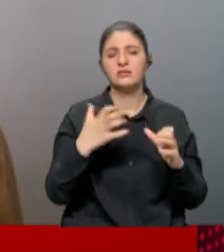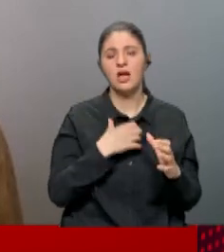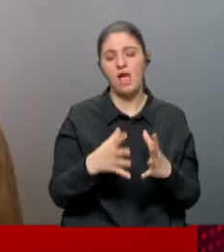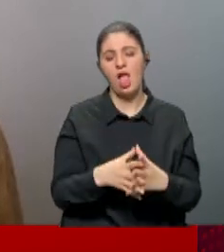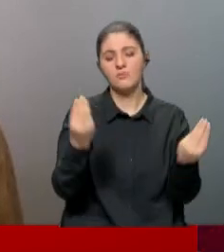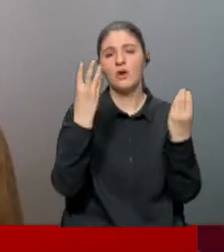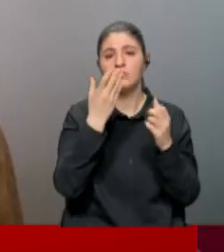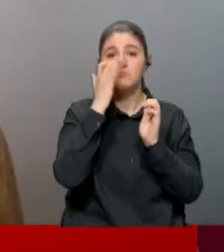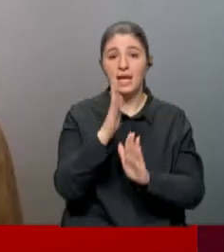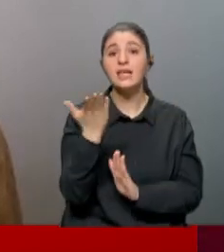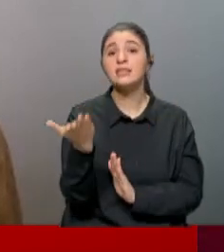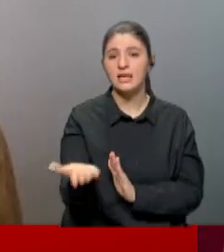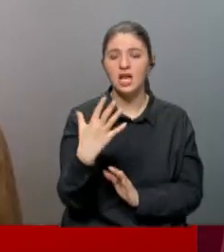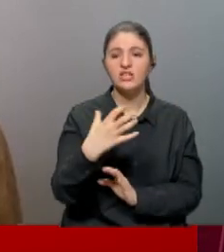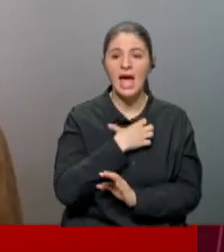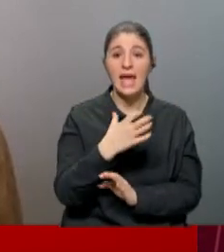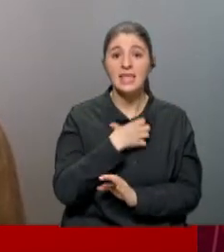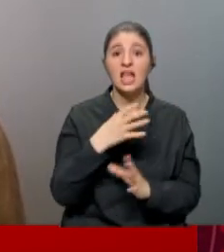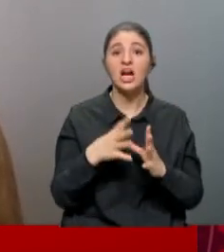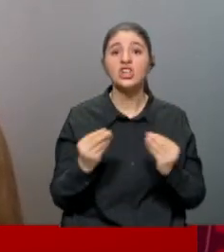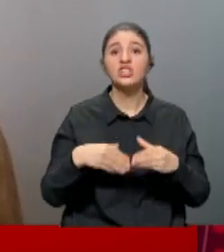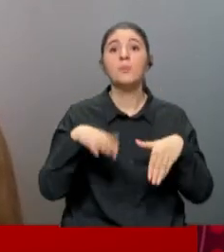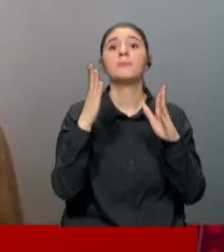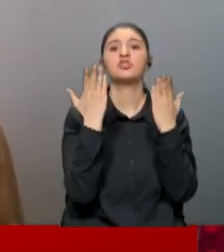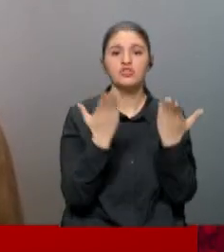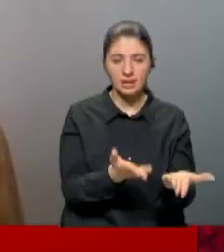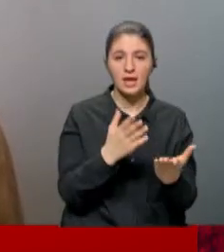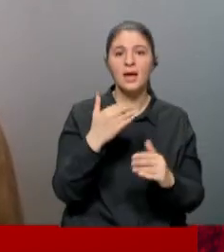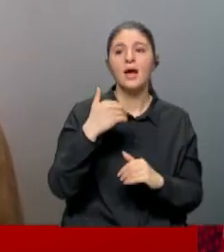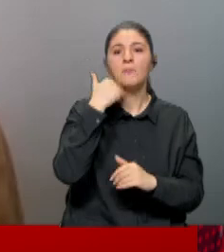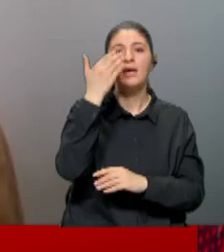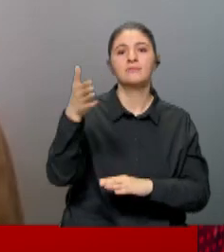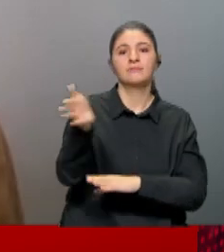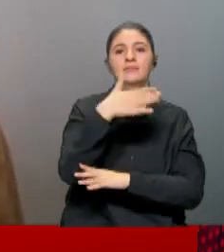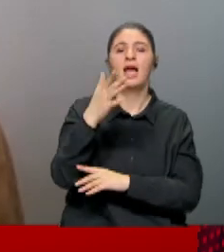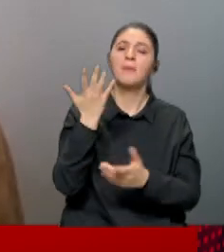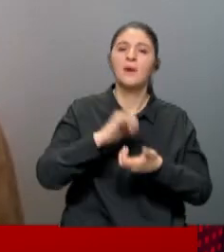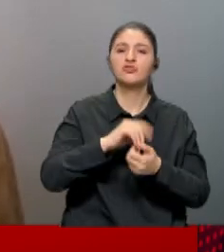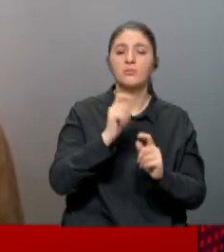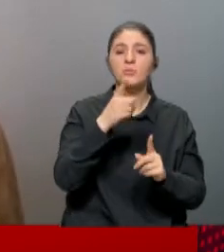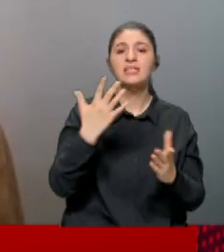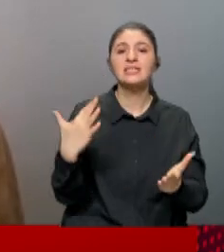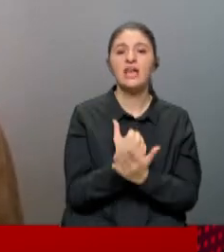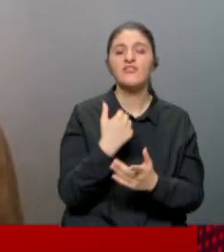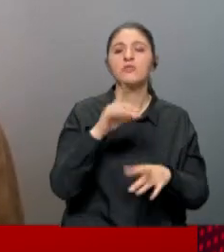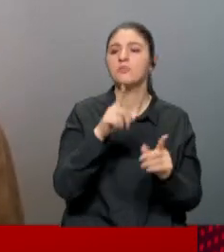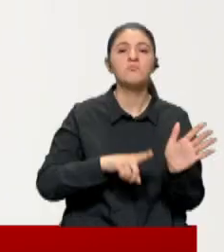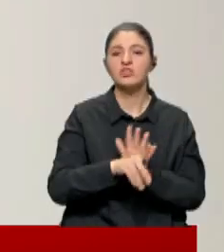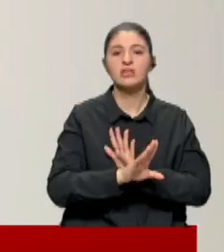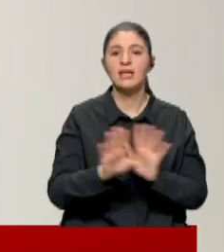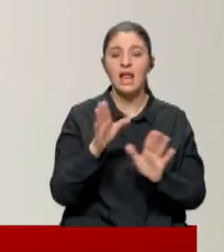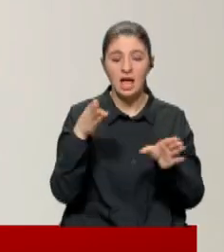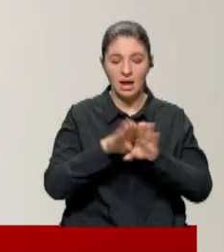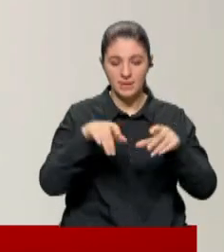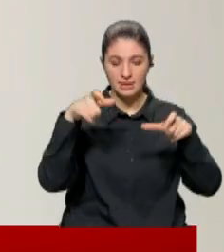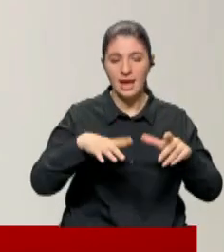kendiliğinden geçmesi beklenirken, kendiliğinden geçmemişken beyaz bayrak çekildi. Yani bu bir zafer değil, bu bir başarı değil.